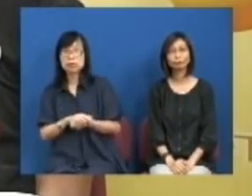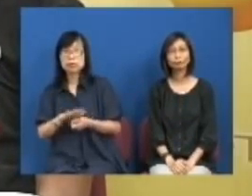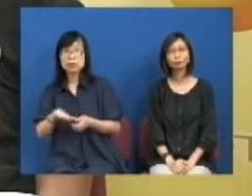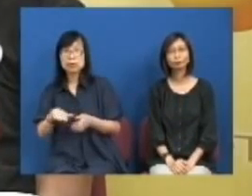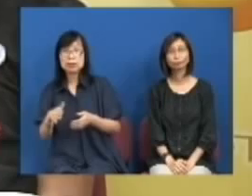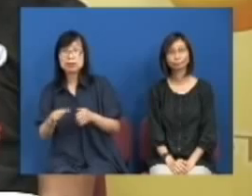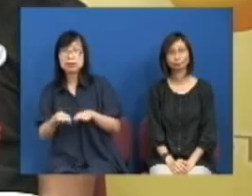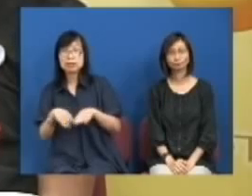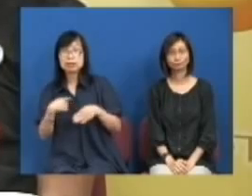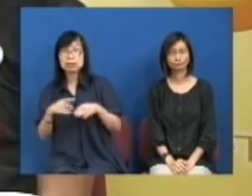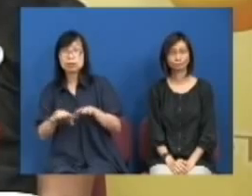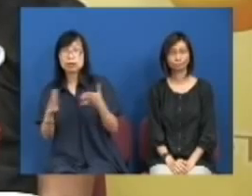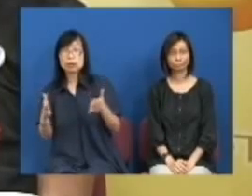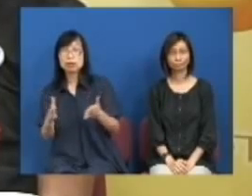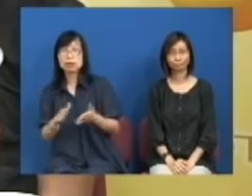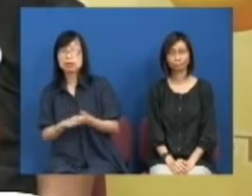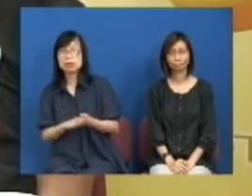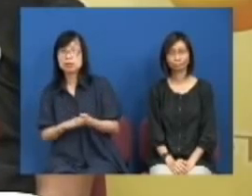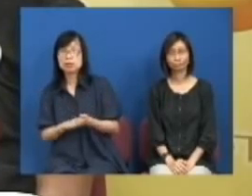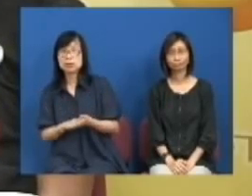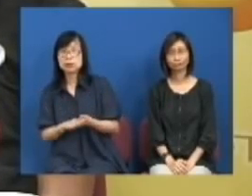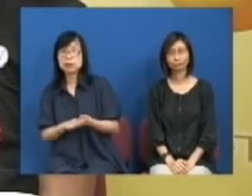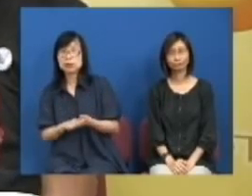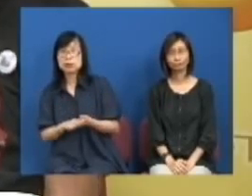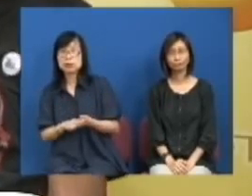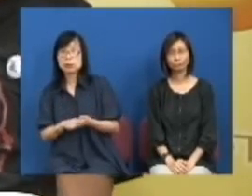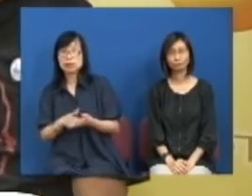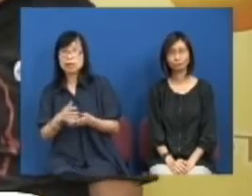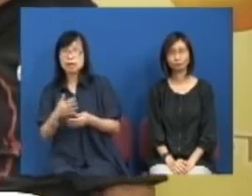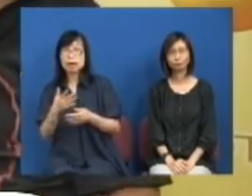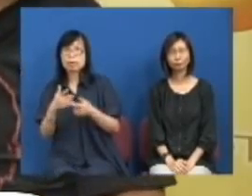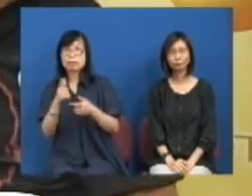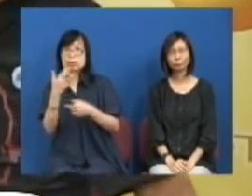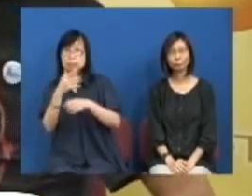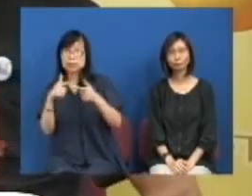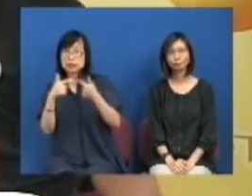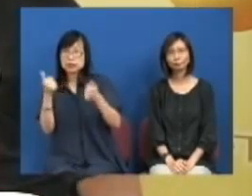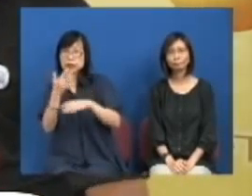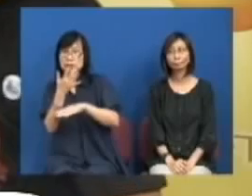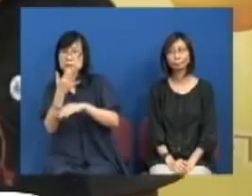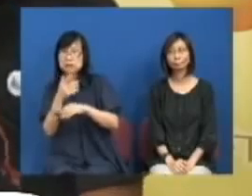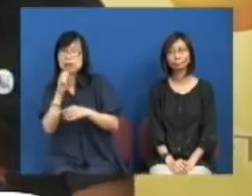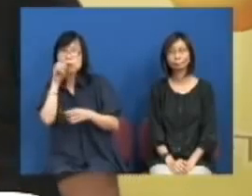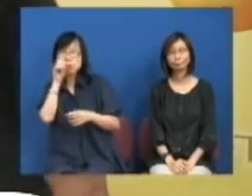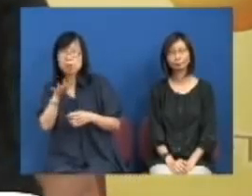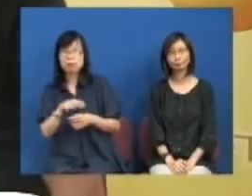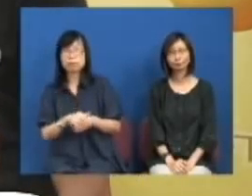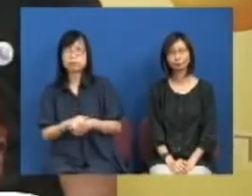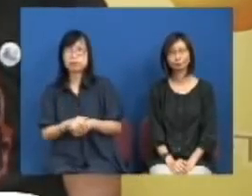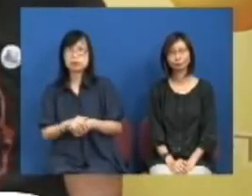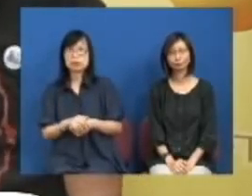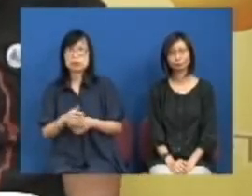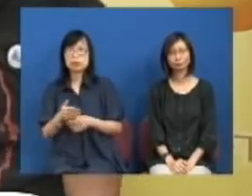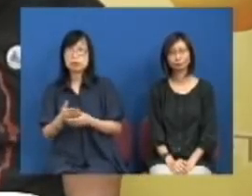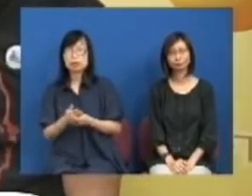始啲人就質呢個質疑嘅時候咧，佢就幾時適當冇講咁樣樣，咁就呢、這個即係當日範疇係